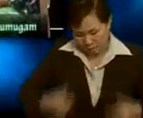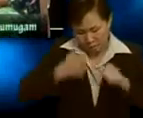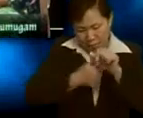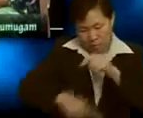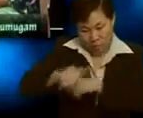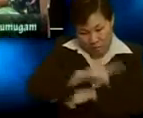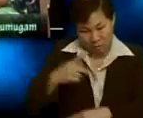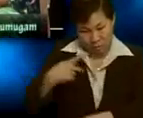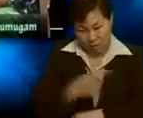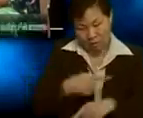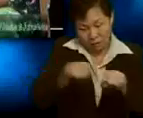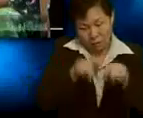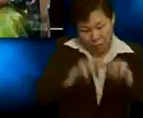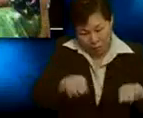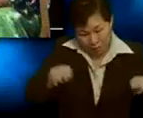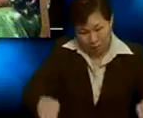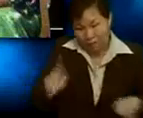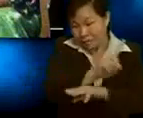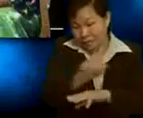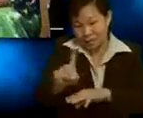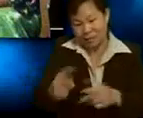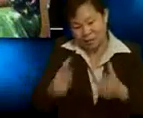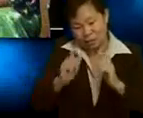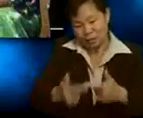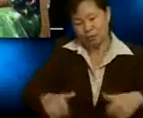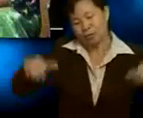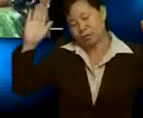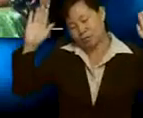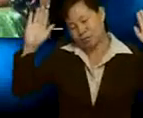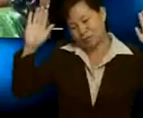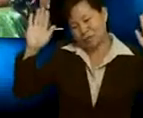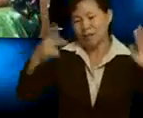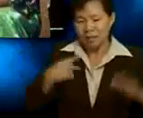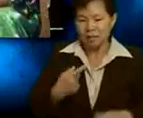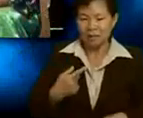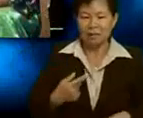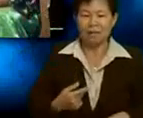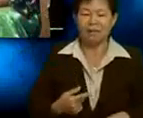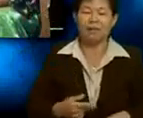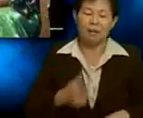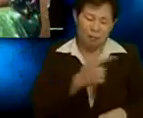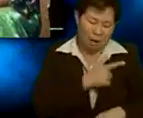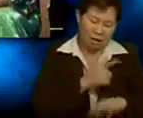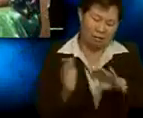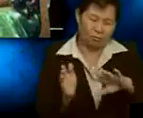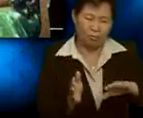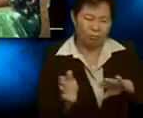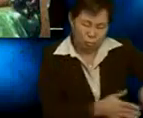kehidupan seharian kita sebagai pelajar, janganlah cepat berputus asa. Kikislah